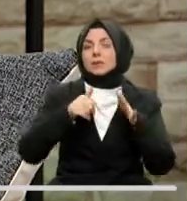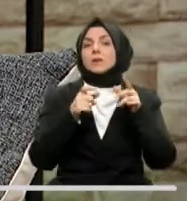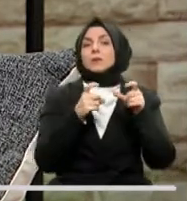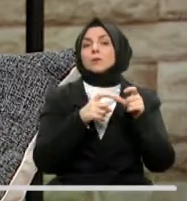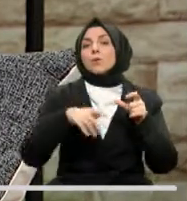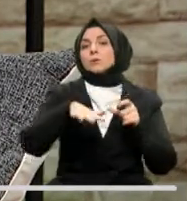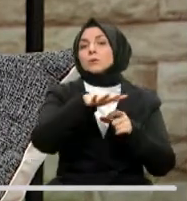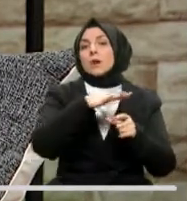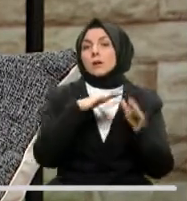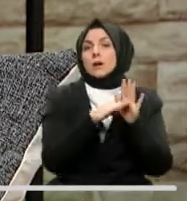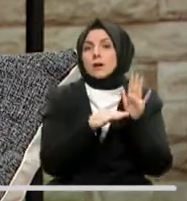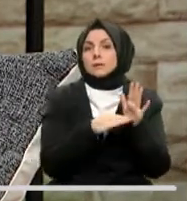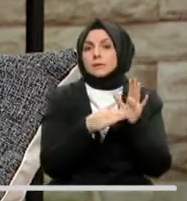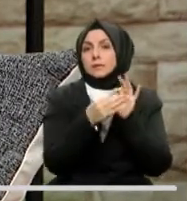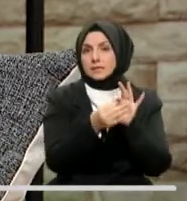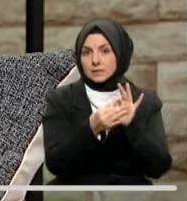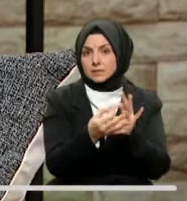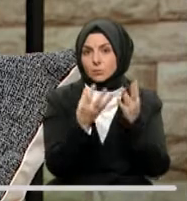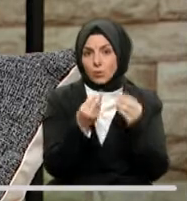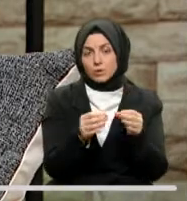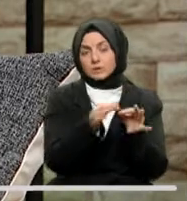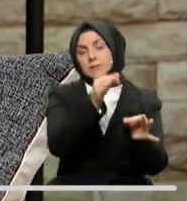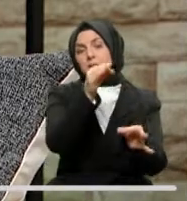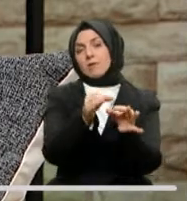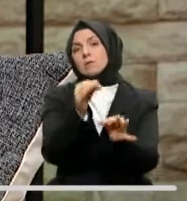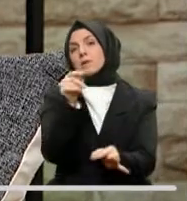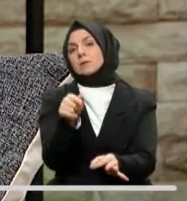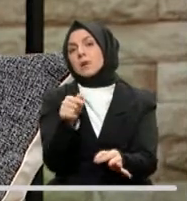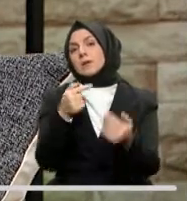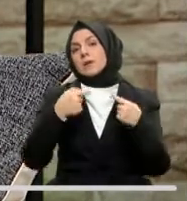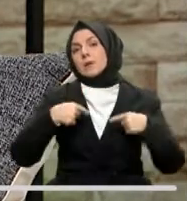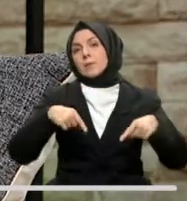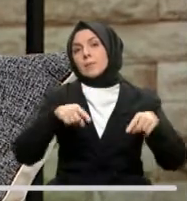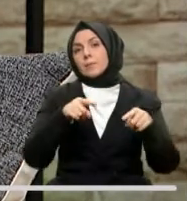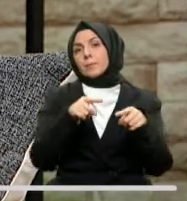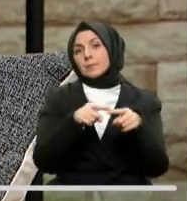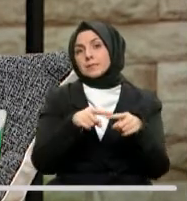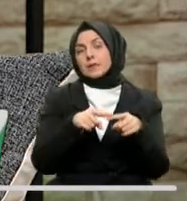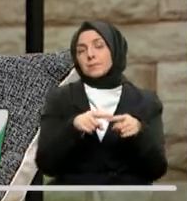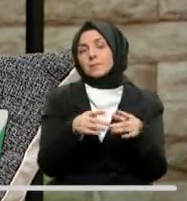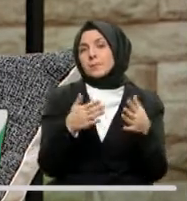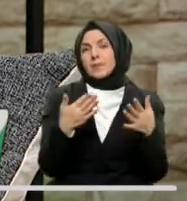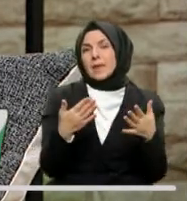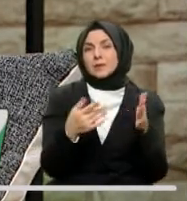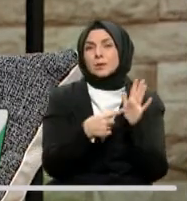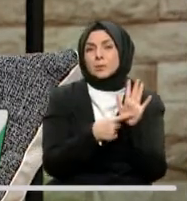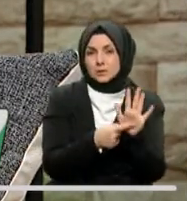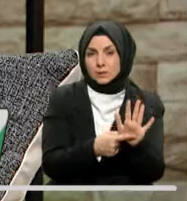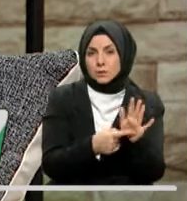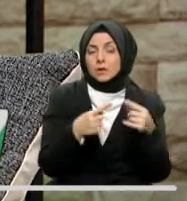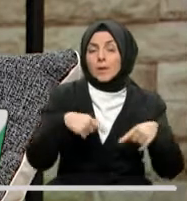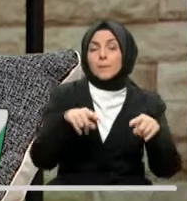aldığımız geri dönüşlerle onlarla kurduğumuz ilişkilerde bizde yansıtılan var da biz kendi değerlerimize kendi o değer